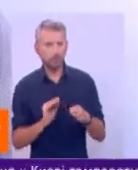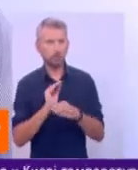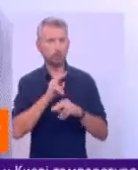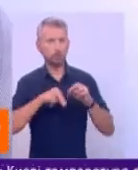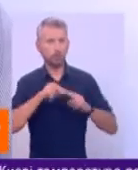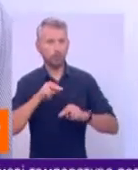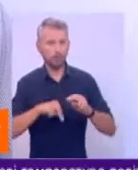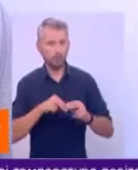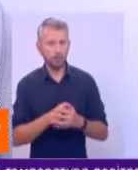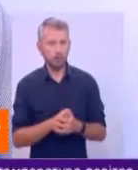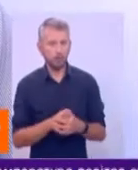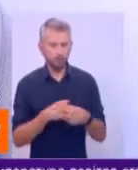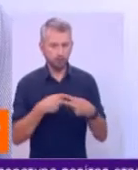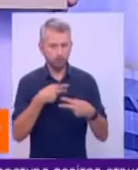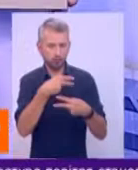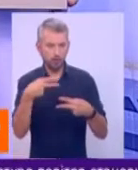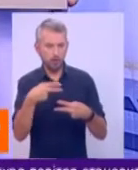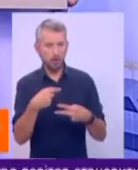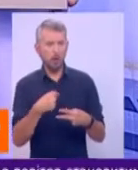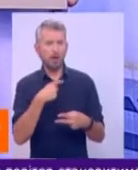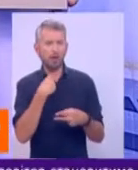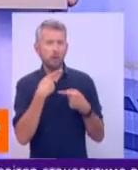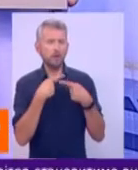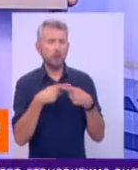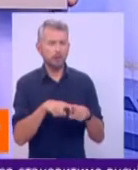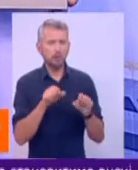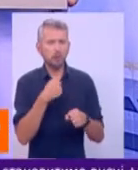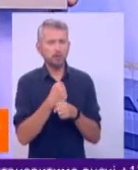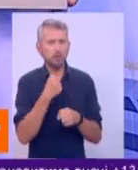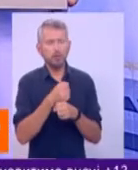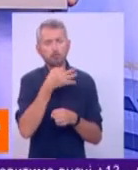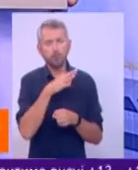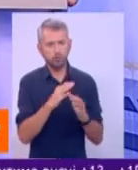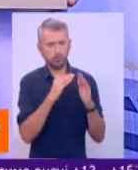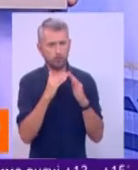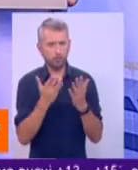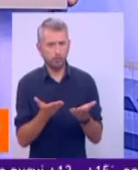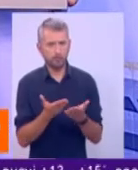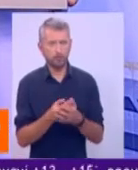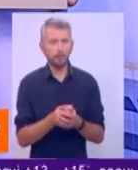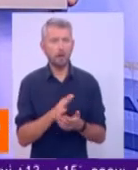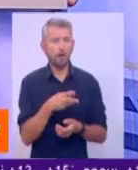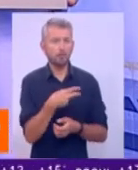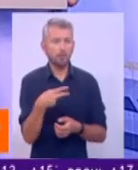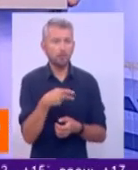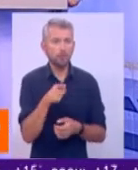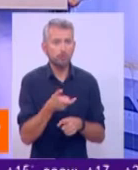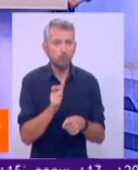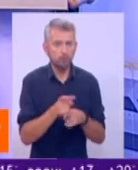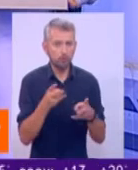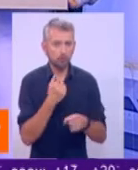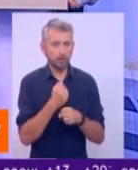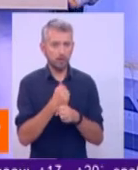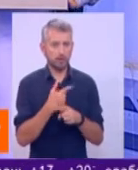Ну, я же говорю, что технологически можно надбудову сделать в любом жилье. Двухэтажка тем более надо делать.